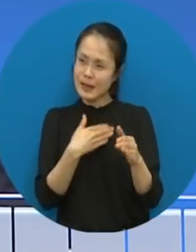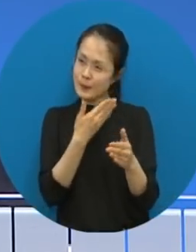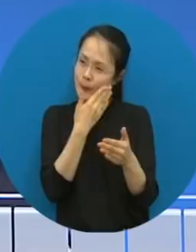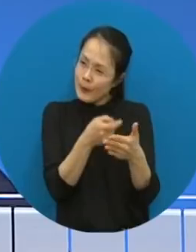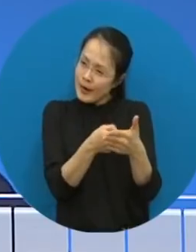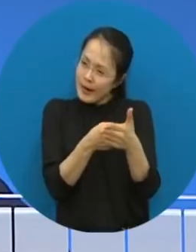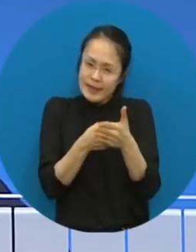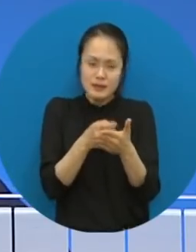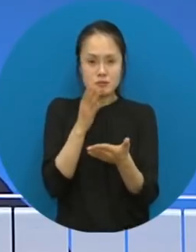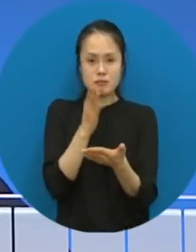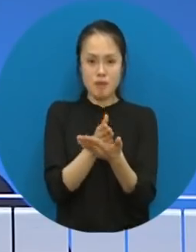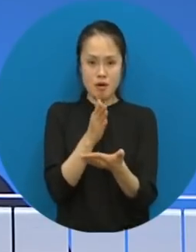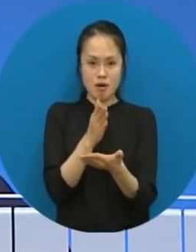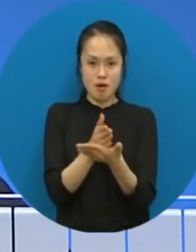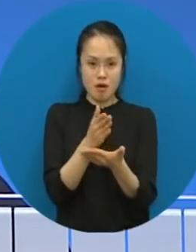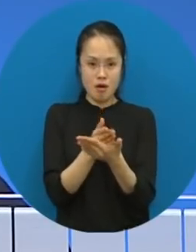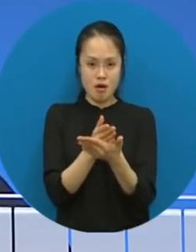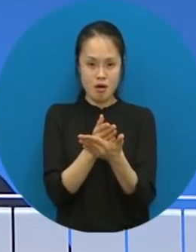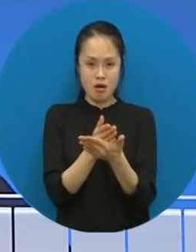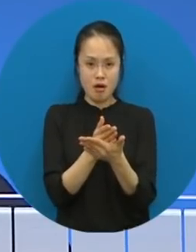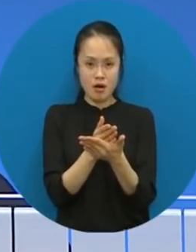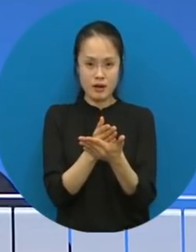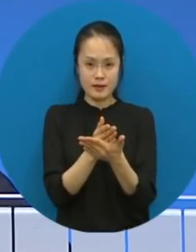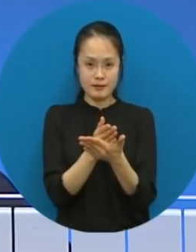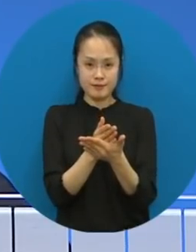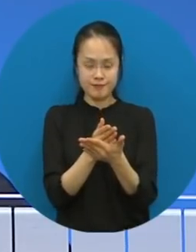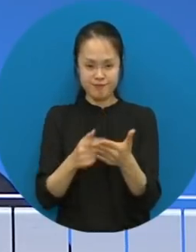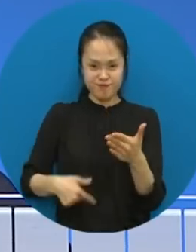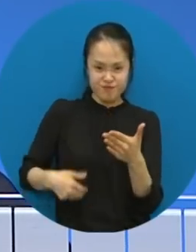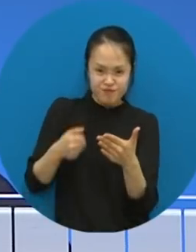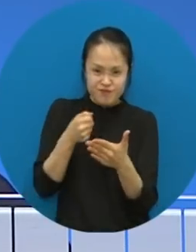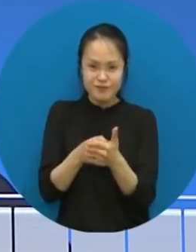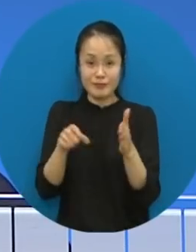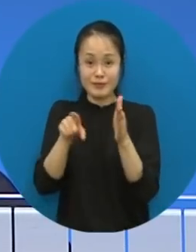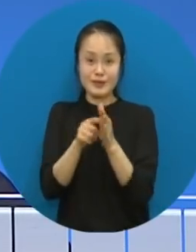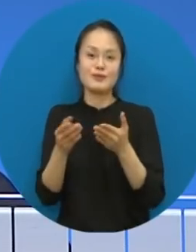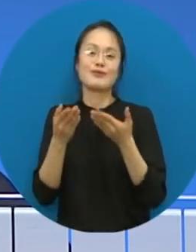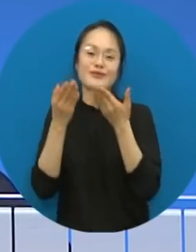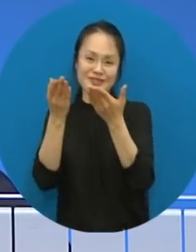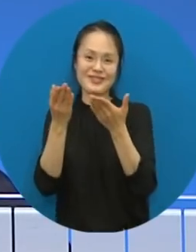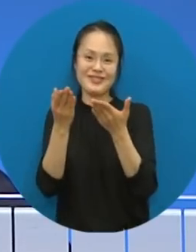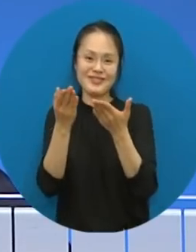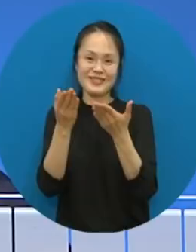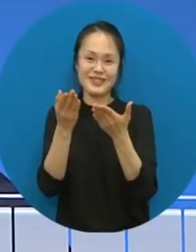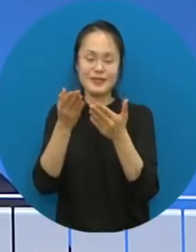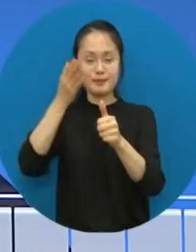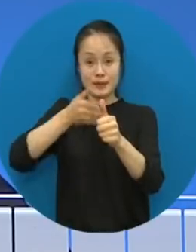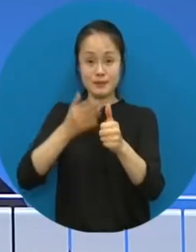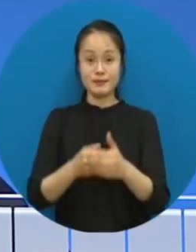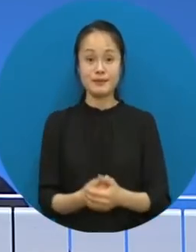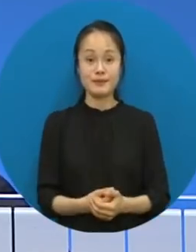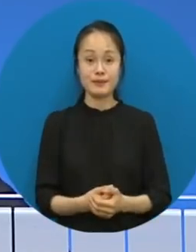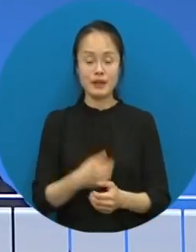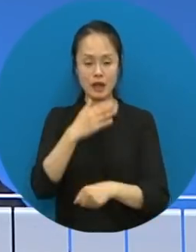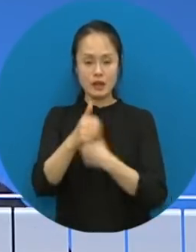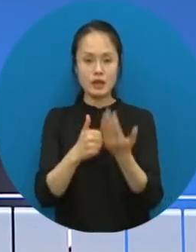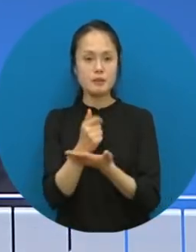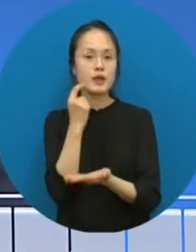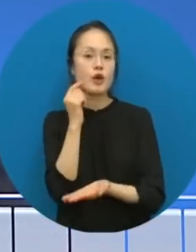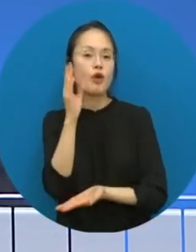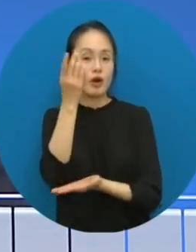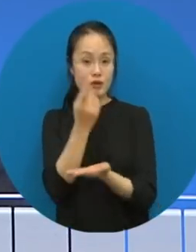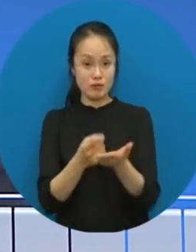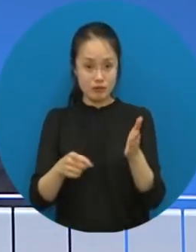간사하게 믿지 마시고 멋있게 믿으시길 예수님으로 축복하며 기도합니다. 하나님의 뜻대로 하나님의 영광을 위하여.